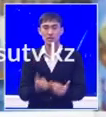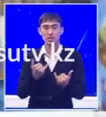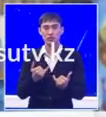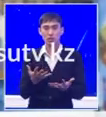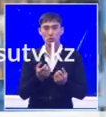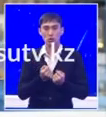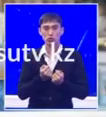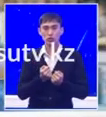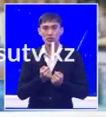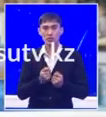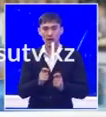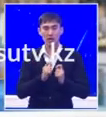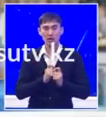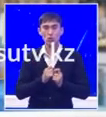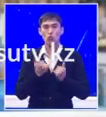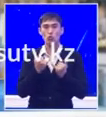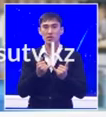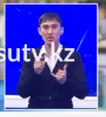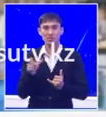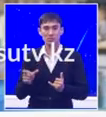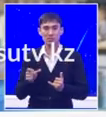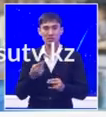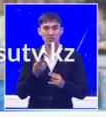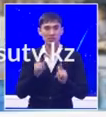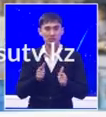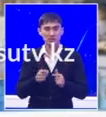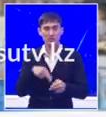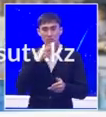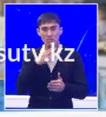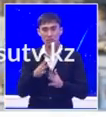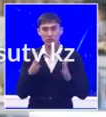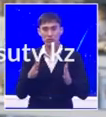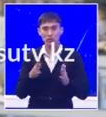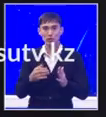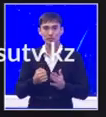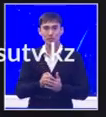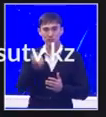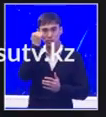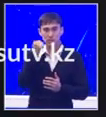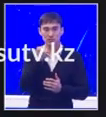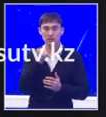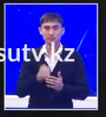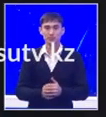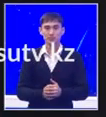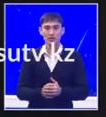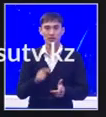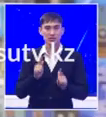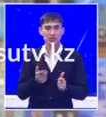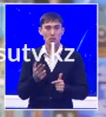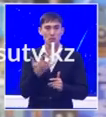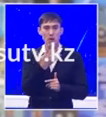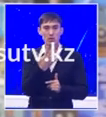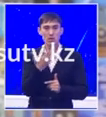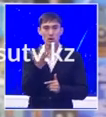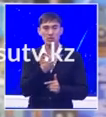методам от действительно как-то трогательно такое внимание уделяется спасибо вы знаете пять пальцев